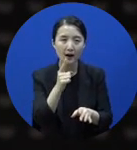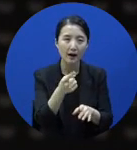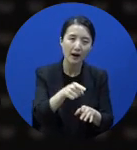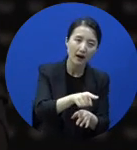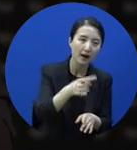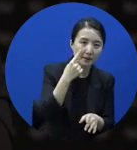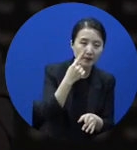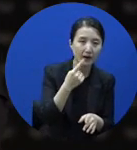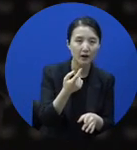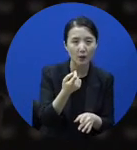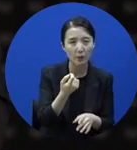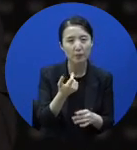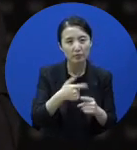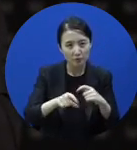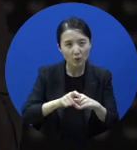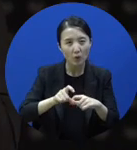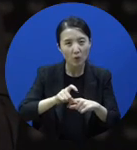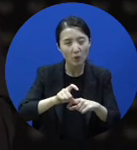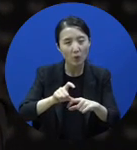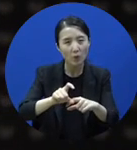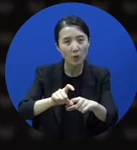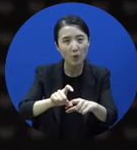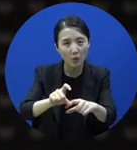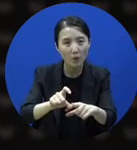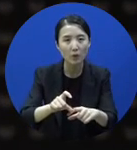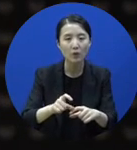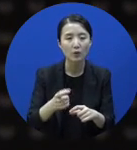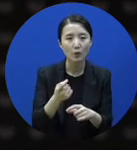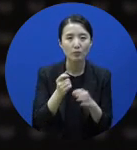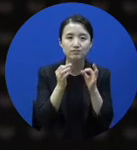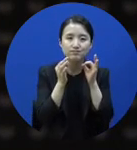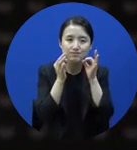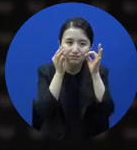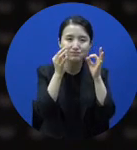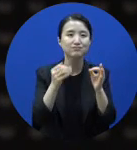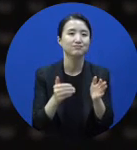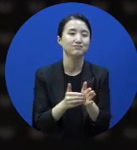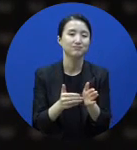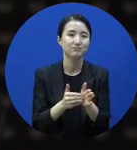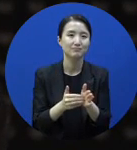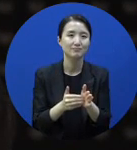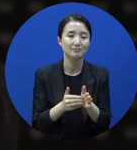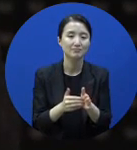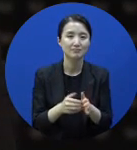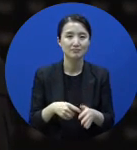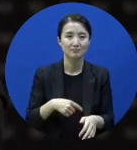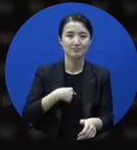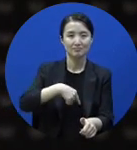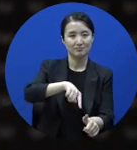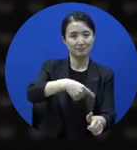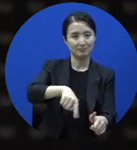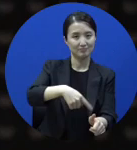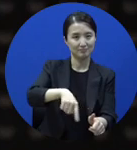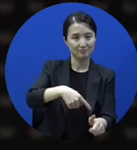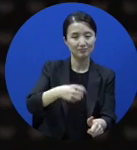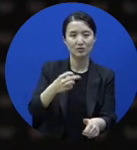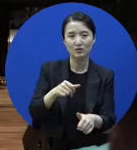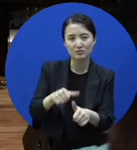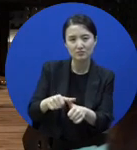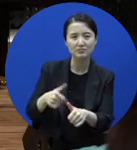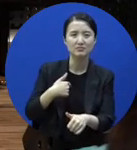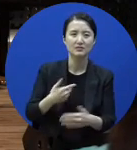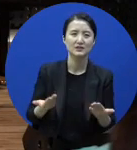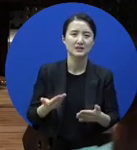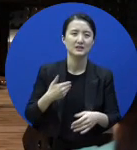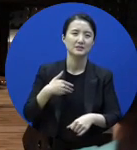쓰고 강의를 하는 역할, 그 다음에 코칭하는 역할들이 일반적이 있기 때문에 저는 새로운 콘텐츠를 만들어내면 저한테는 큰 도움이 되는 거죠. 그래서